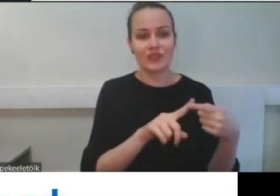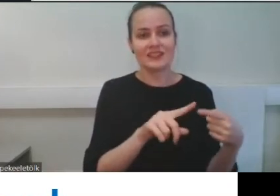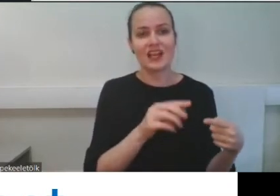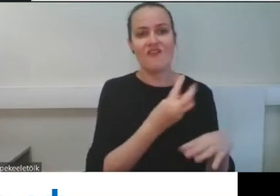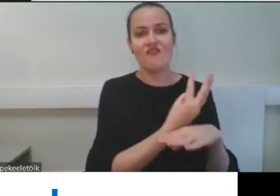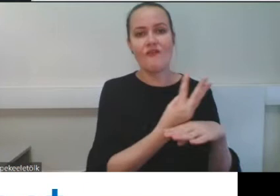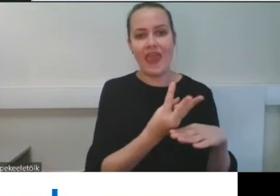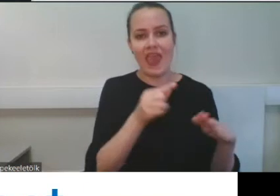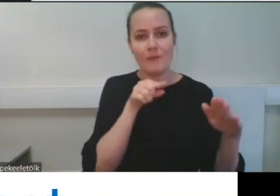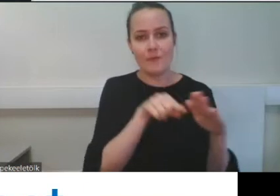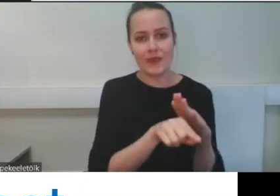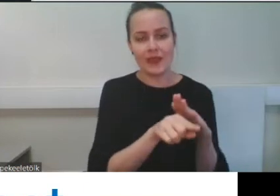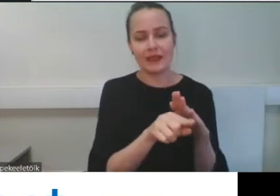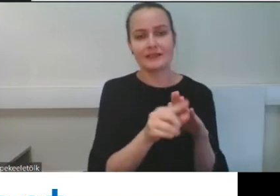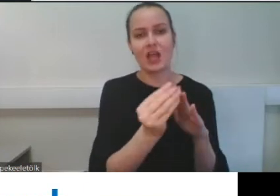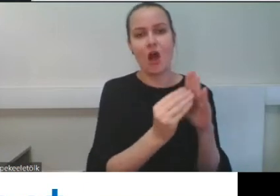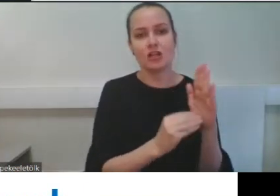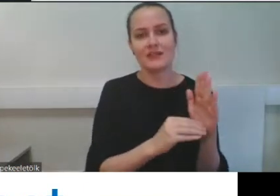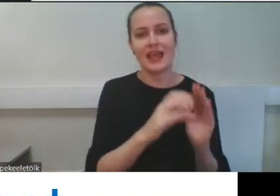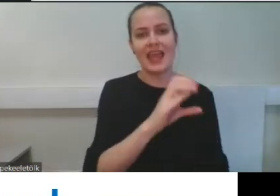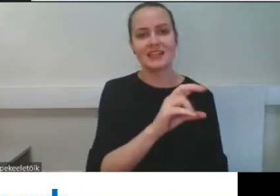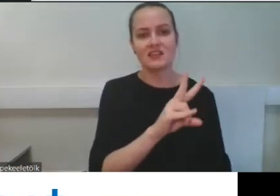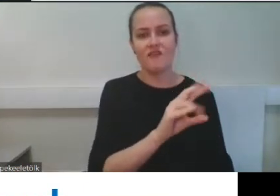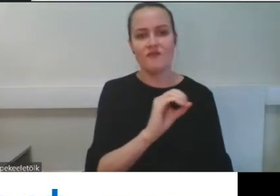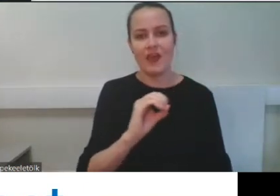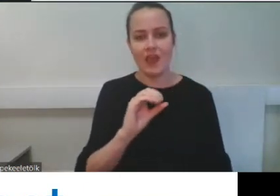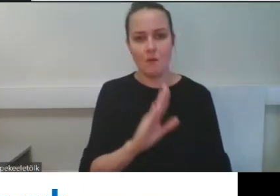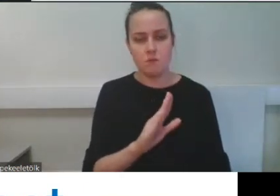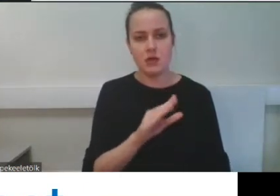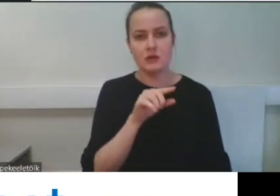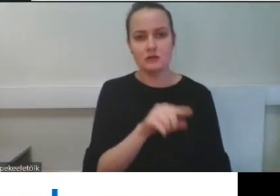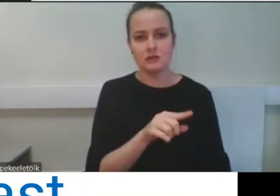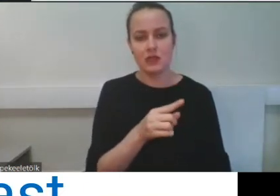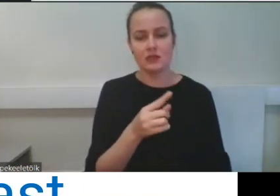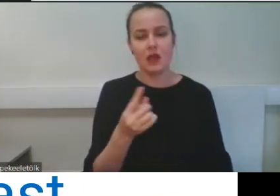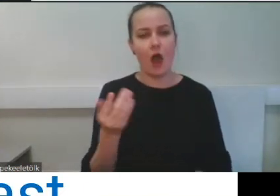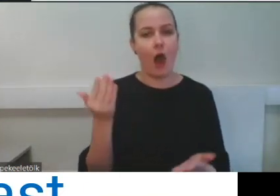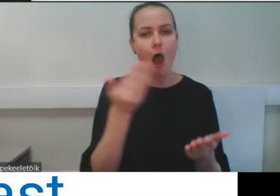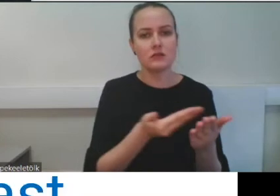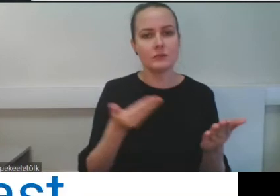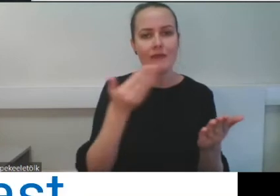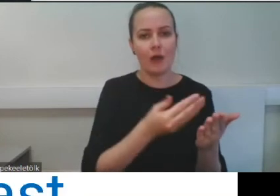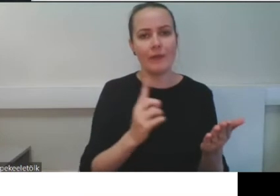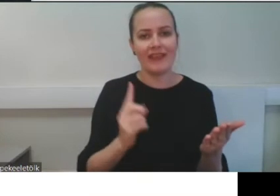kogume . et alustan kõigepealt siis